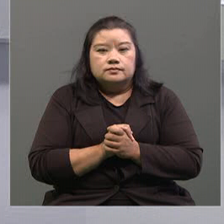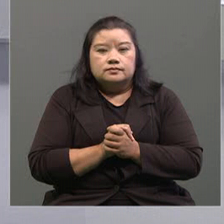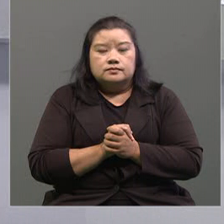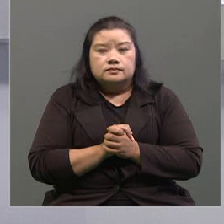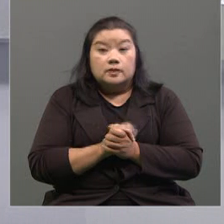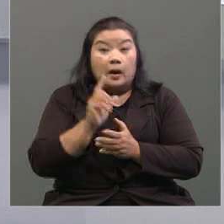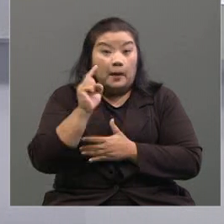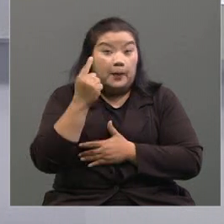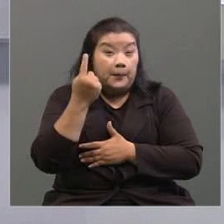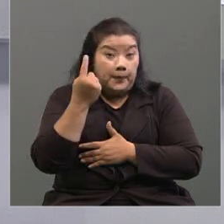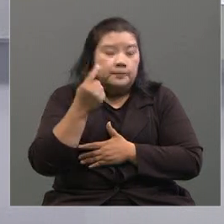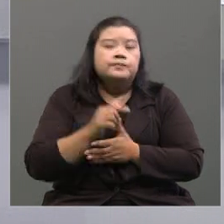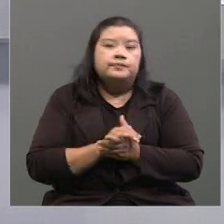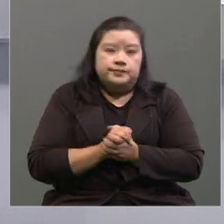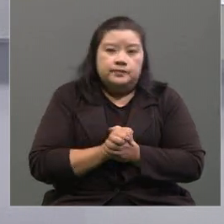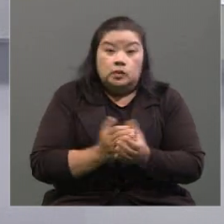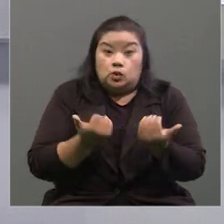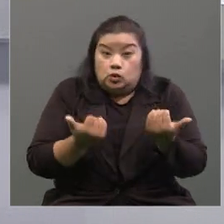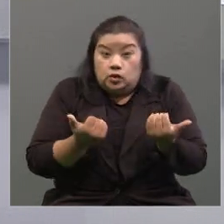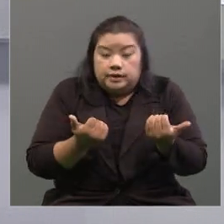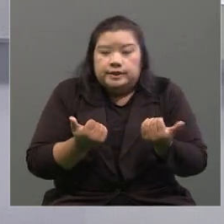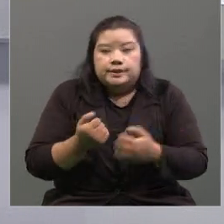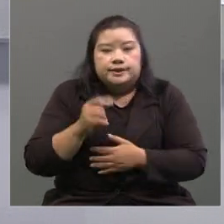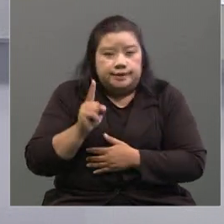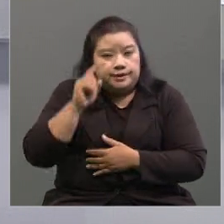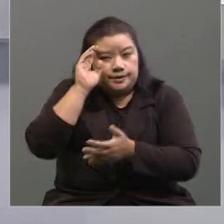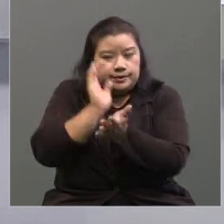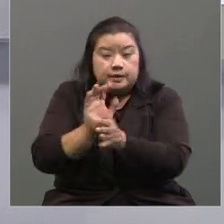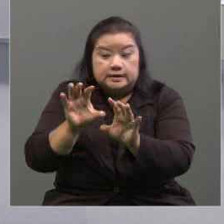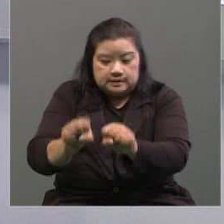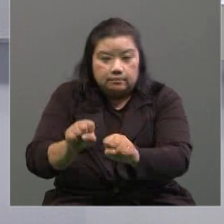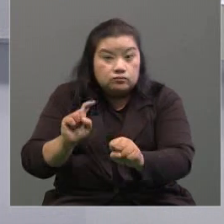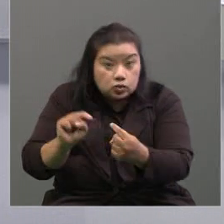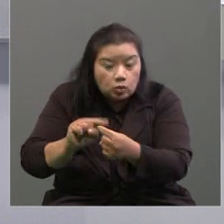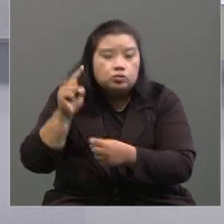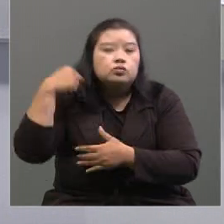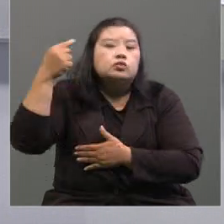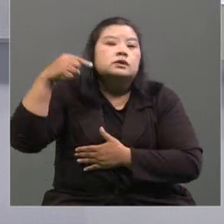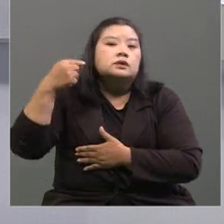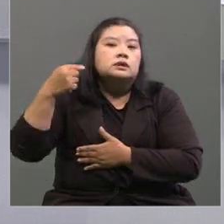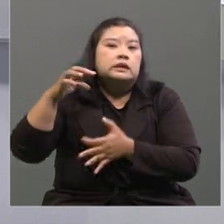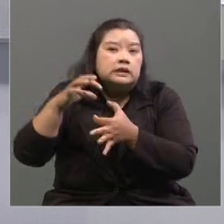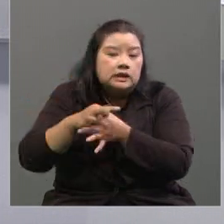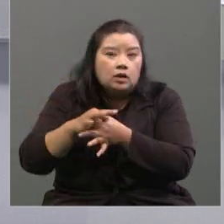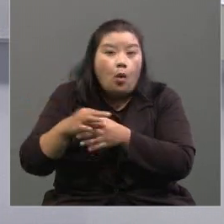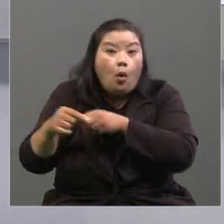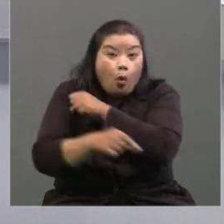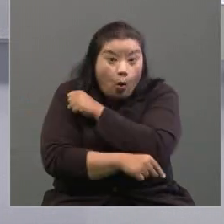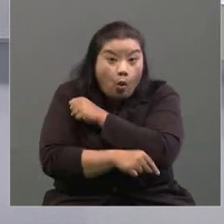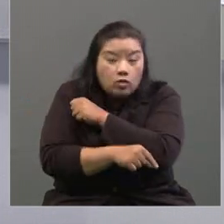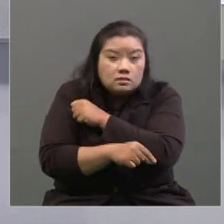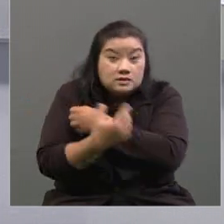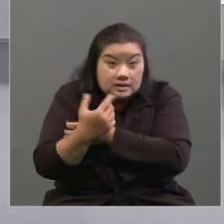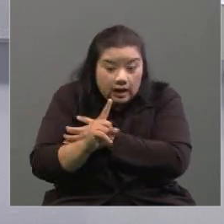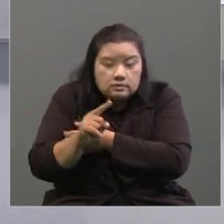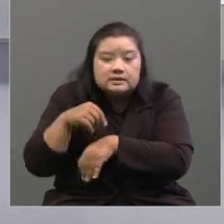มีอีกคดีนึงนะคะจริงๆเนี่ยตำรวจเขาจะไปจับผู้ต้องหาเป็นผู้หญิงคนนึงเธอหลบหนีคดีฉ่อโกงได้เบาะแสมา